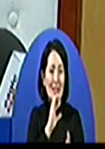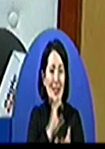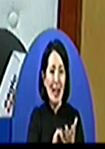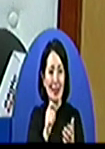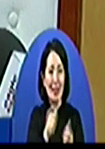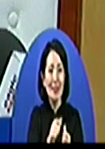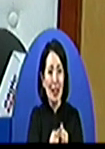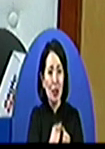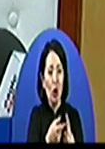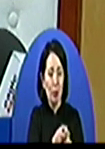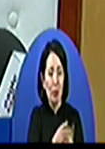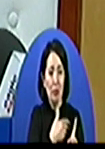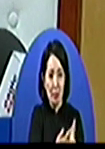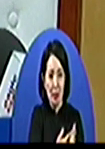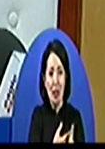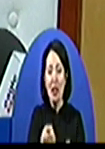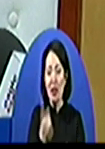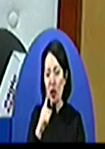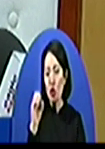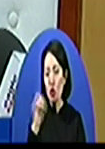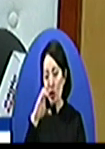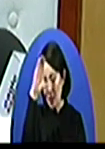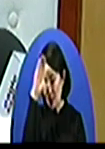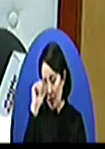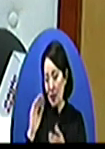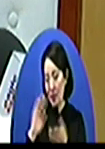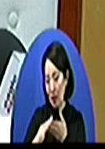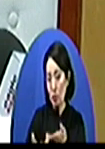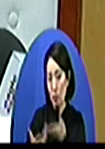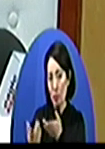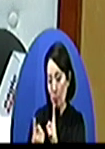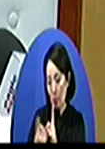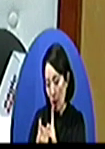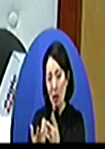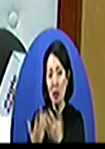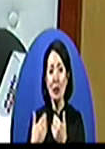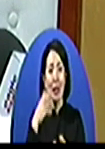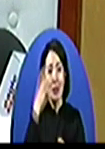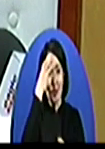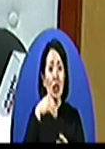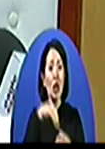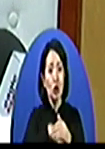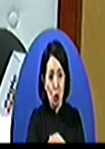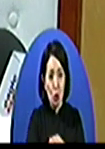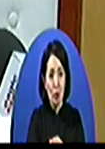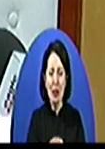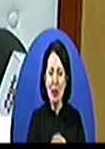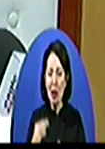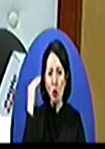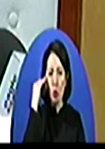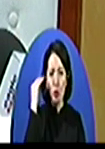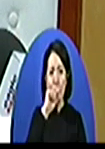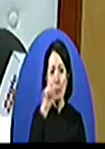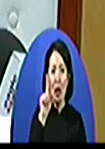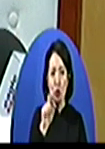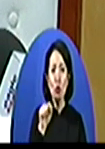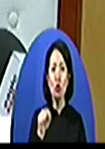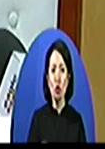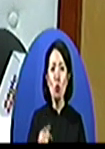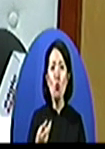асуудлыг ерөнхий сайд эхэлж бий танилцууллаа. Тэгээд засгийн газрын оролт надагч орвол энэ бол ягаад гэвэл энэ үнэхээр тулгымцсан асуудлууд яг